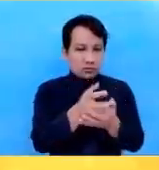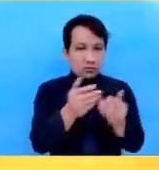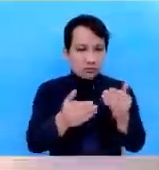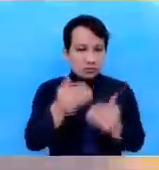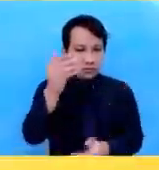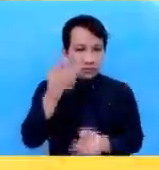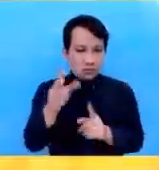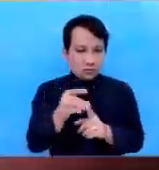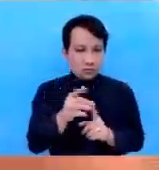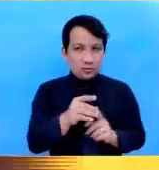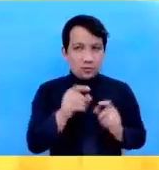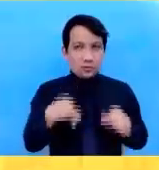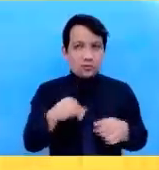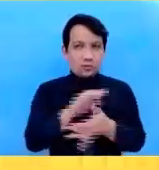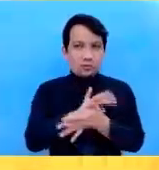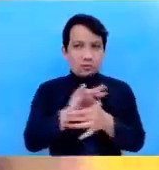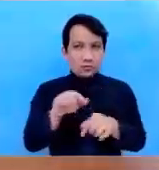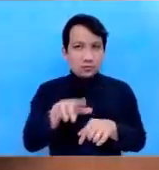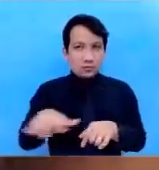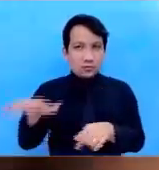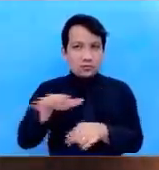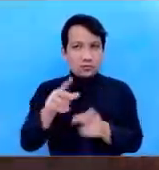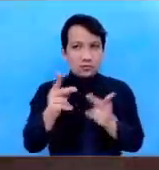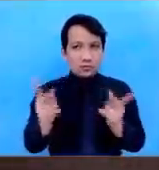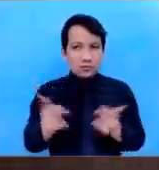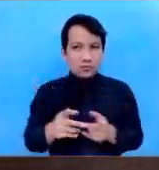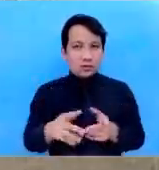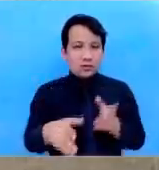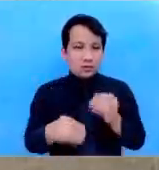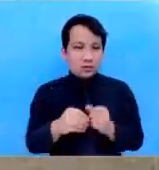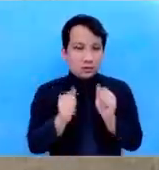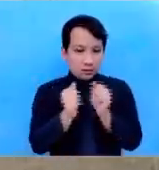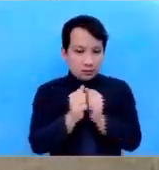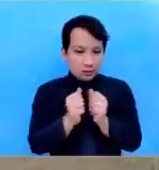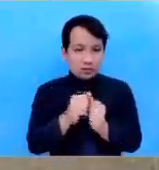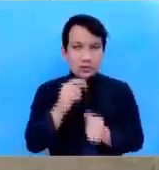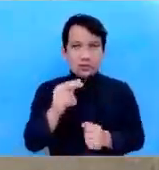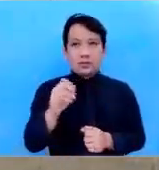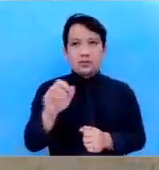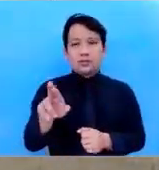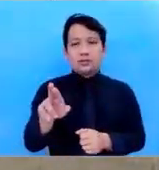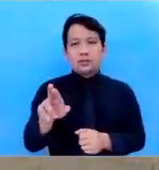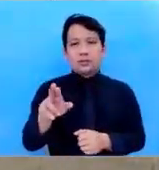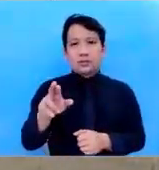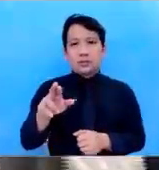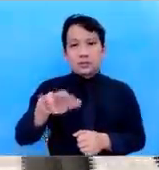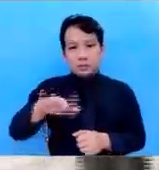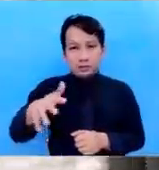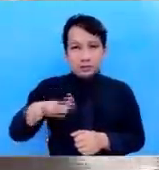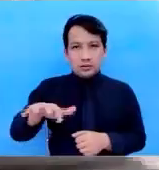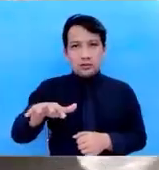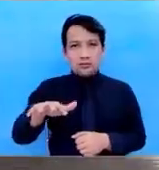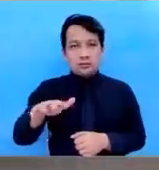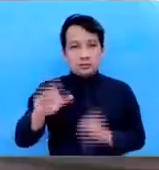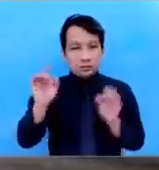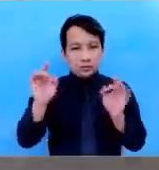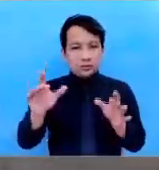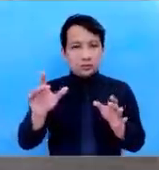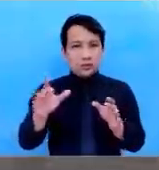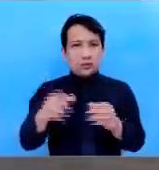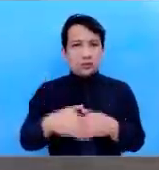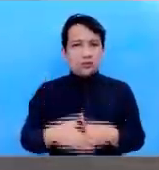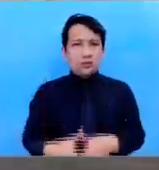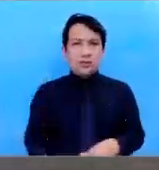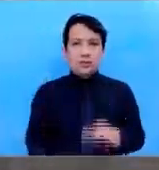kaso ng COVID-19 sa ilang lugar, kabilang na ang Metro Manila na nasa moderate risk classification ulit. 13 sa 17 LGU